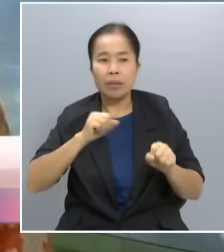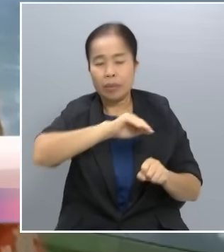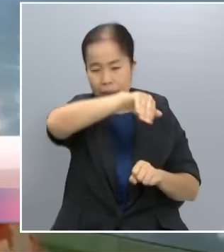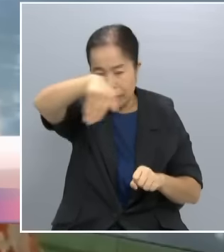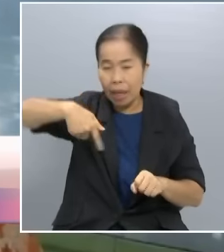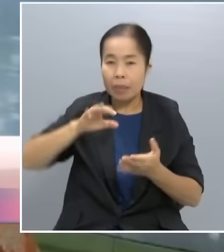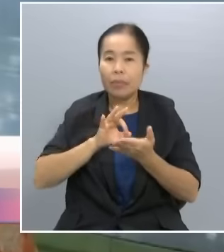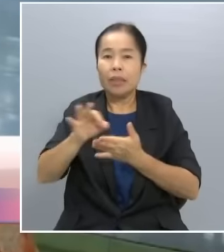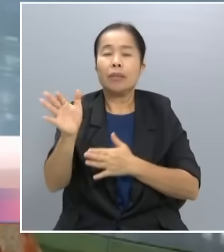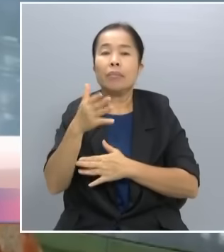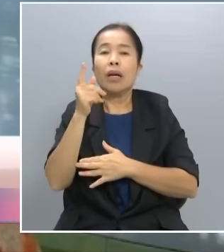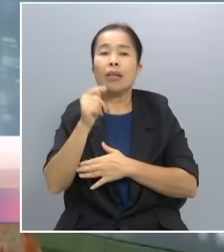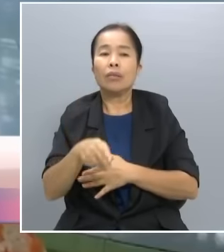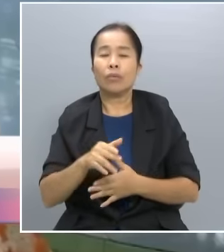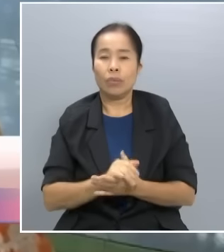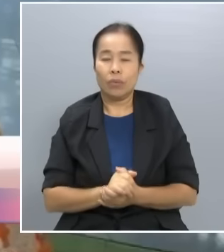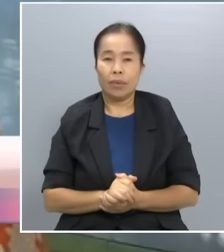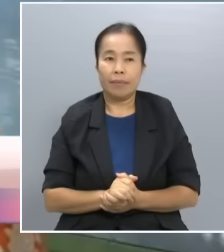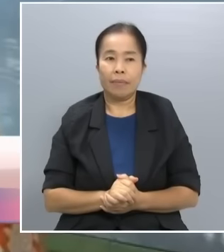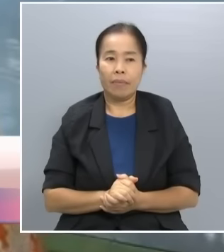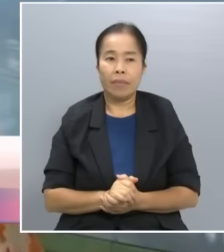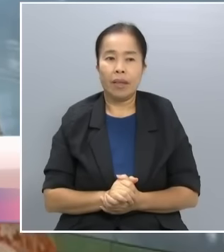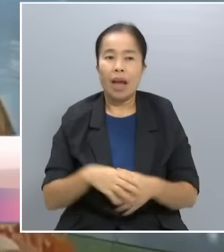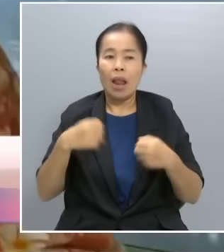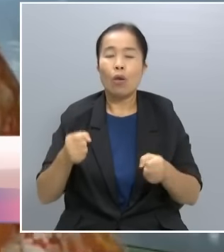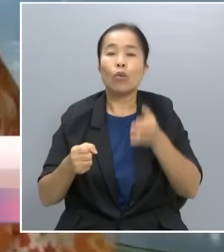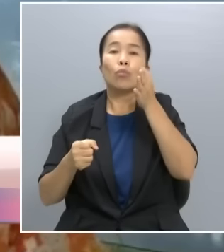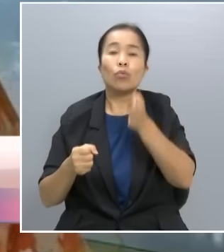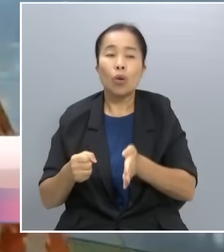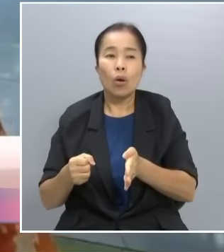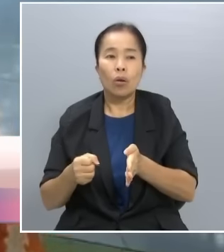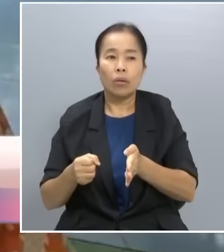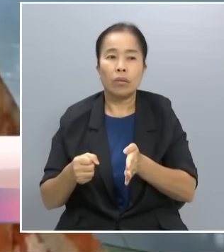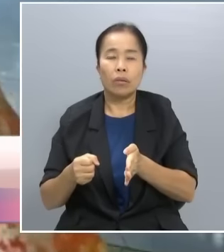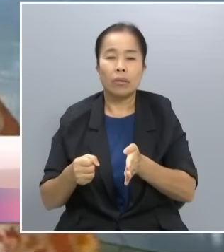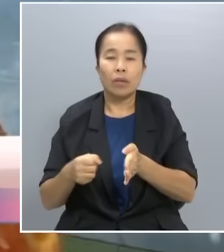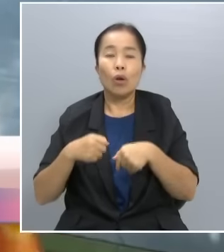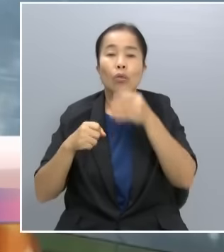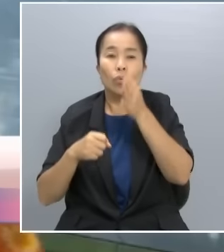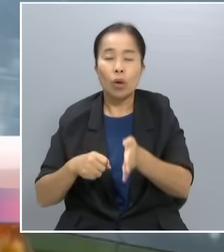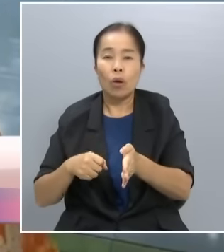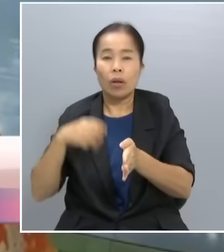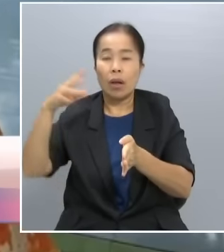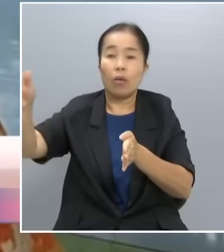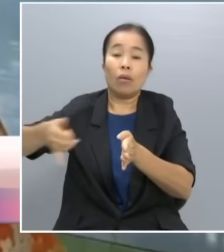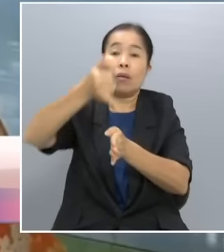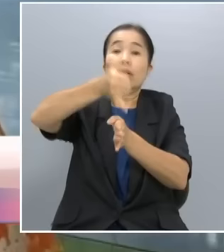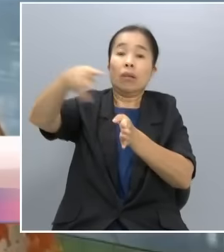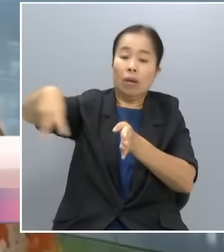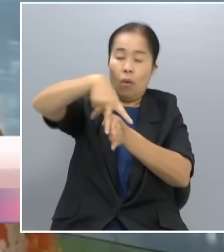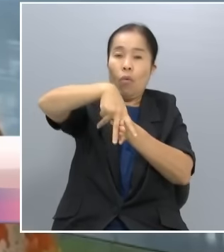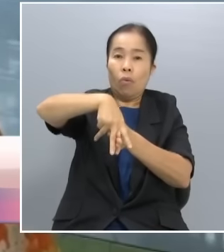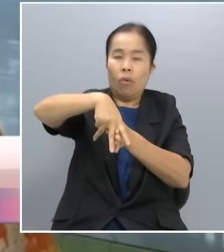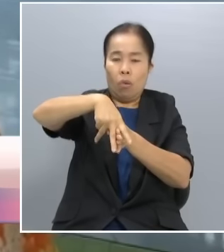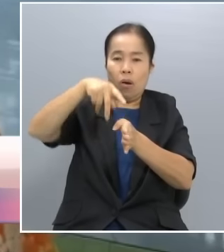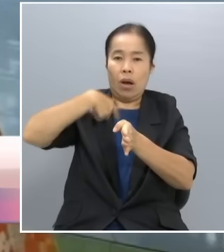ประทู่มาเห็ดเขาแล้งเล่าผันจอดเล่าผู้นี้ออกไปนี่ไปข้างนาเล่าเลยเล่าเลยว่าคอยกับ